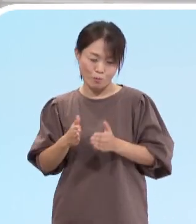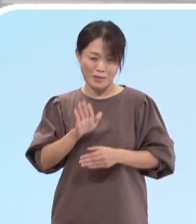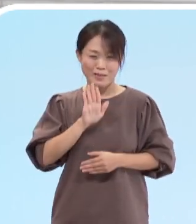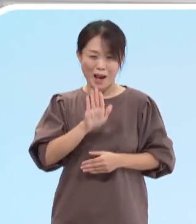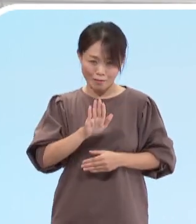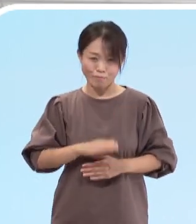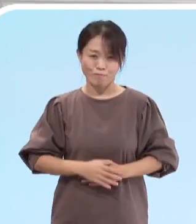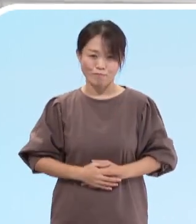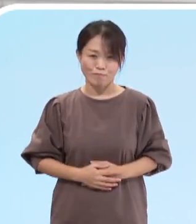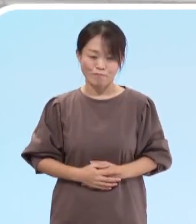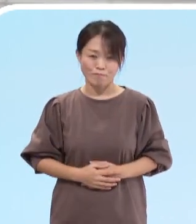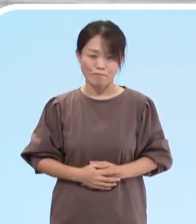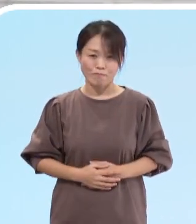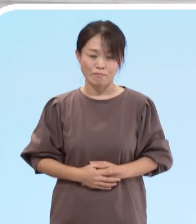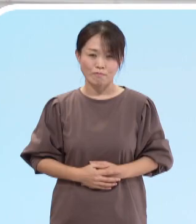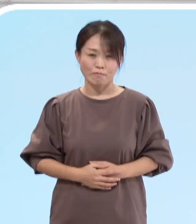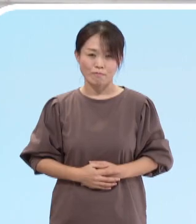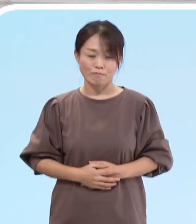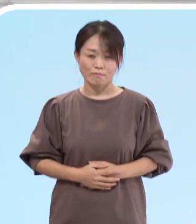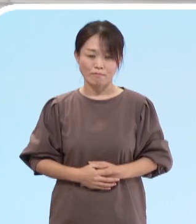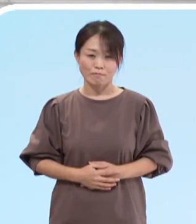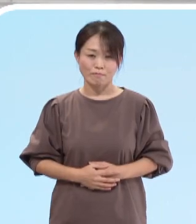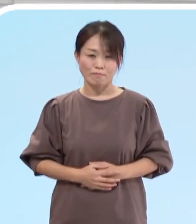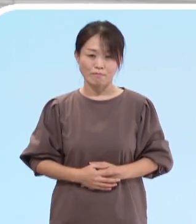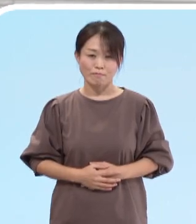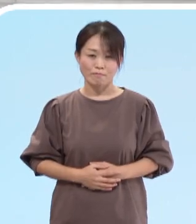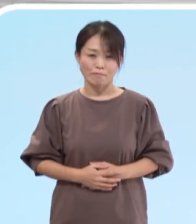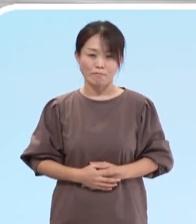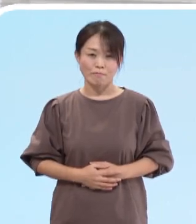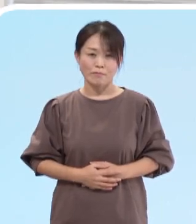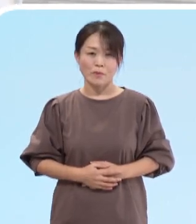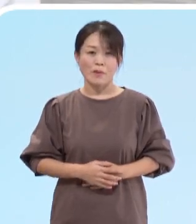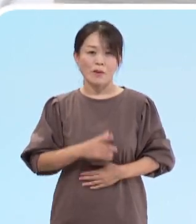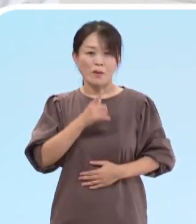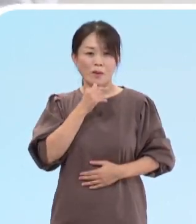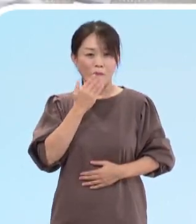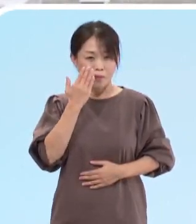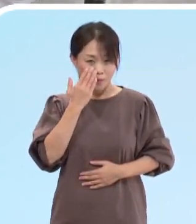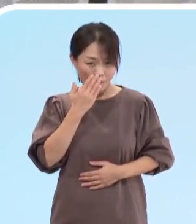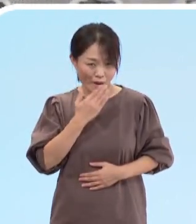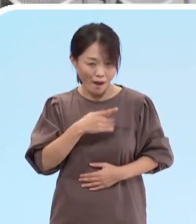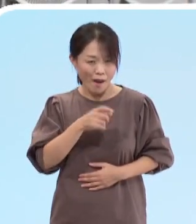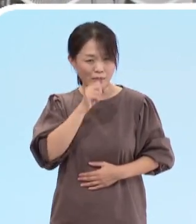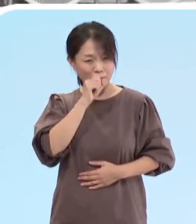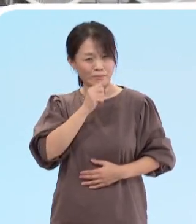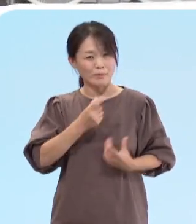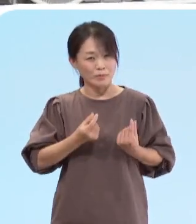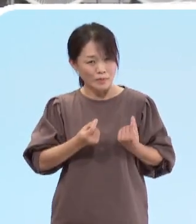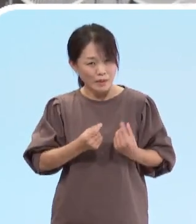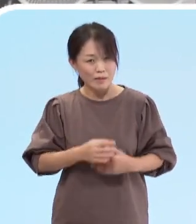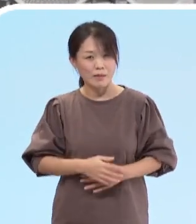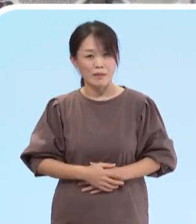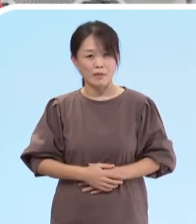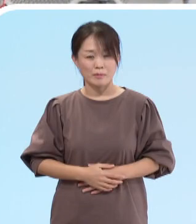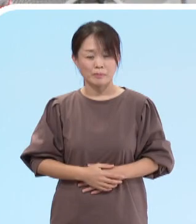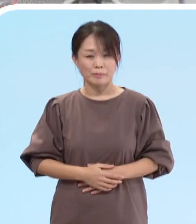ムをこちらの方ではご用意させていただいているというような状況でございます。 それは心強いです